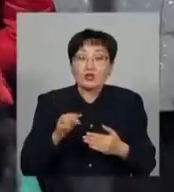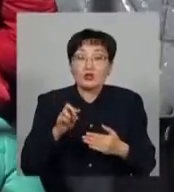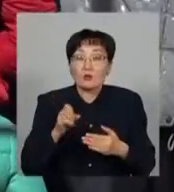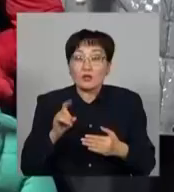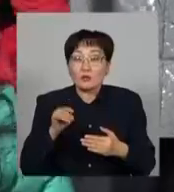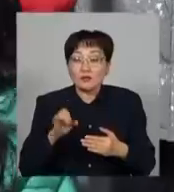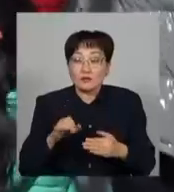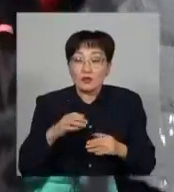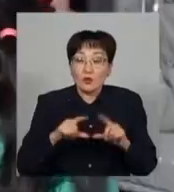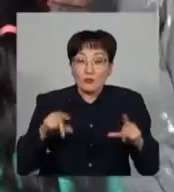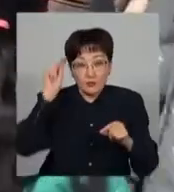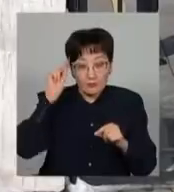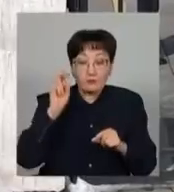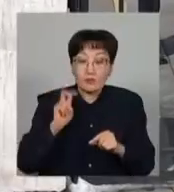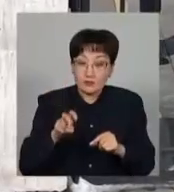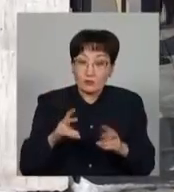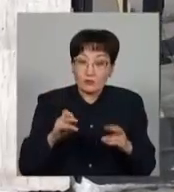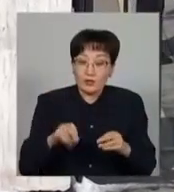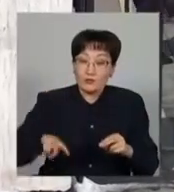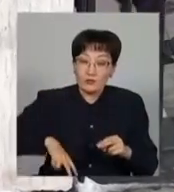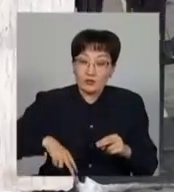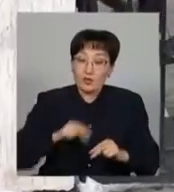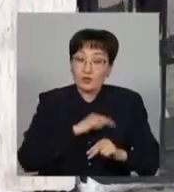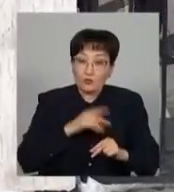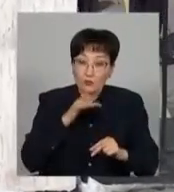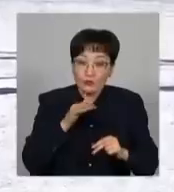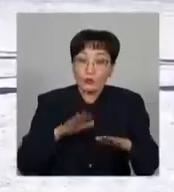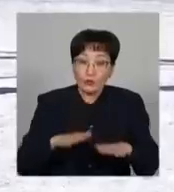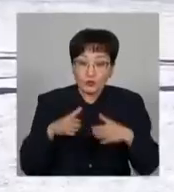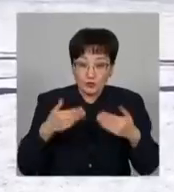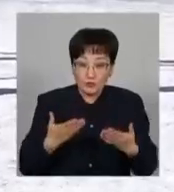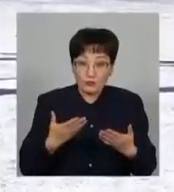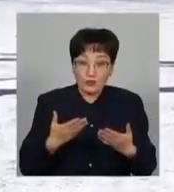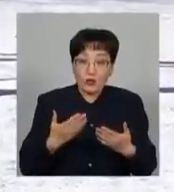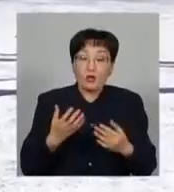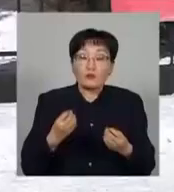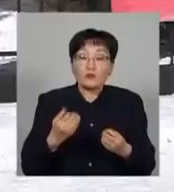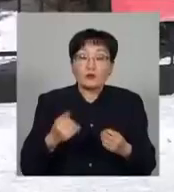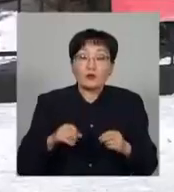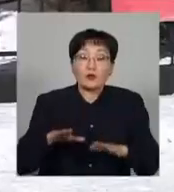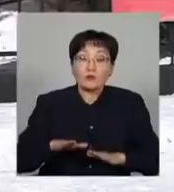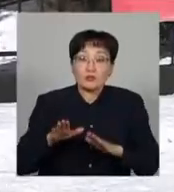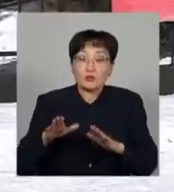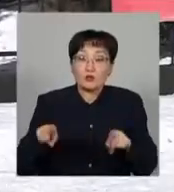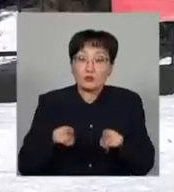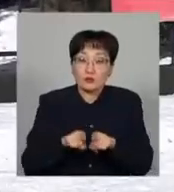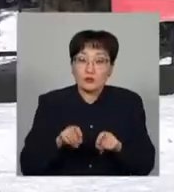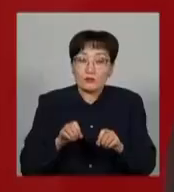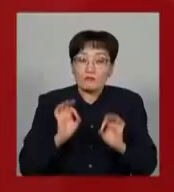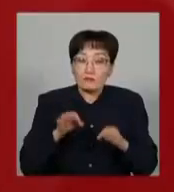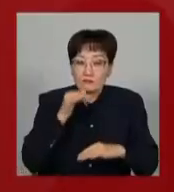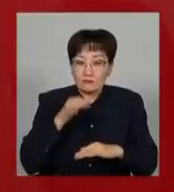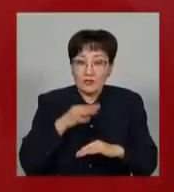Қайыпов атындағы орта мектепке де барған едік. Бірақ директорды жұмыс уақытында орнынан таба алмадық. Оның үстіне орынбасарлар да жарытып жауап